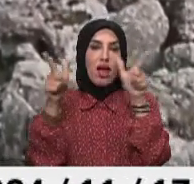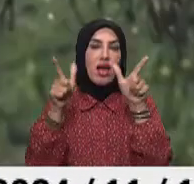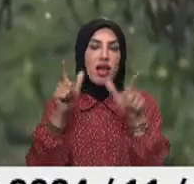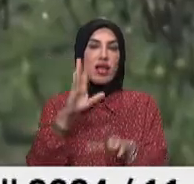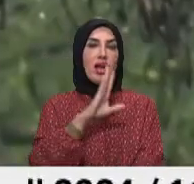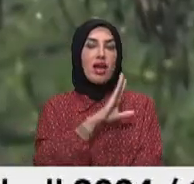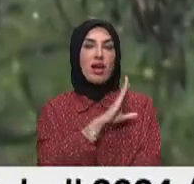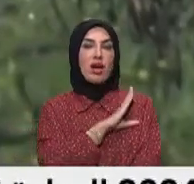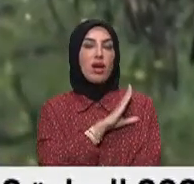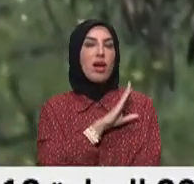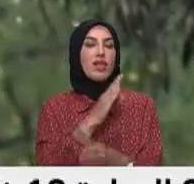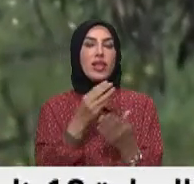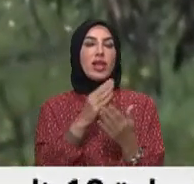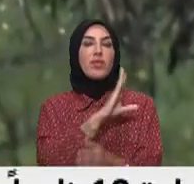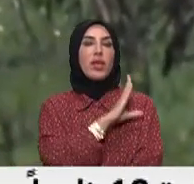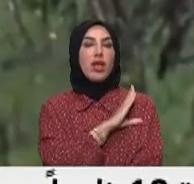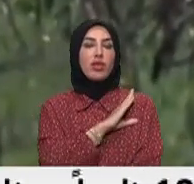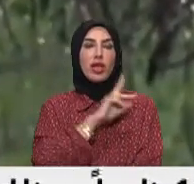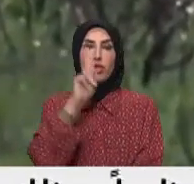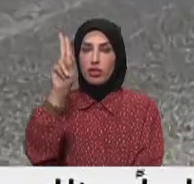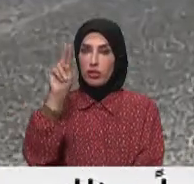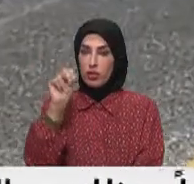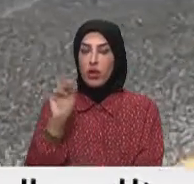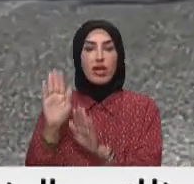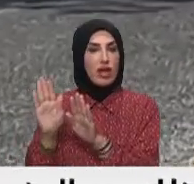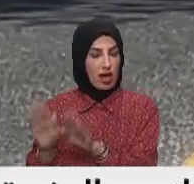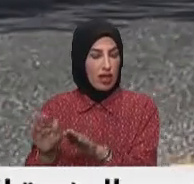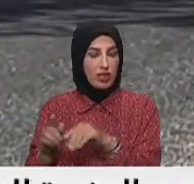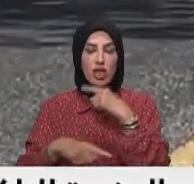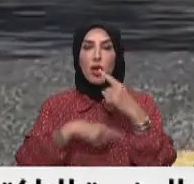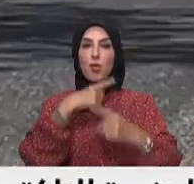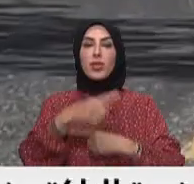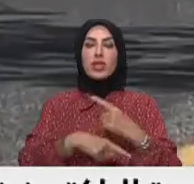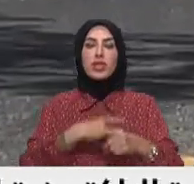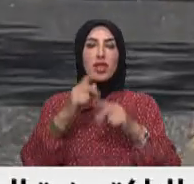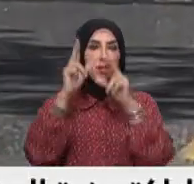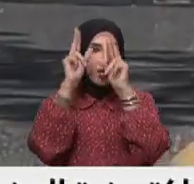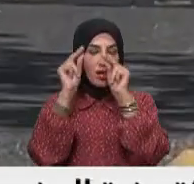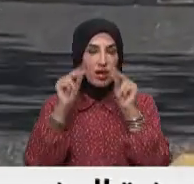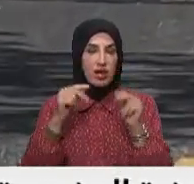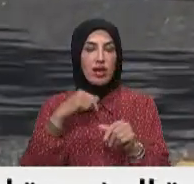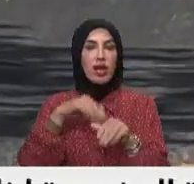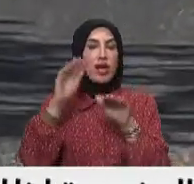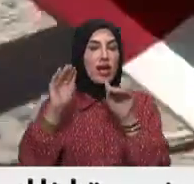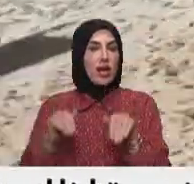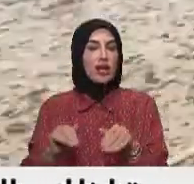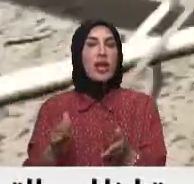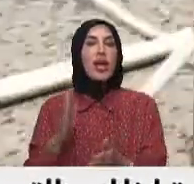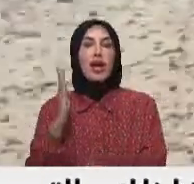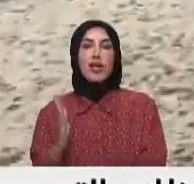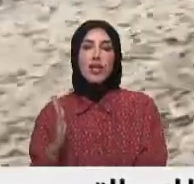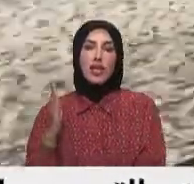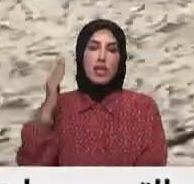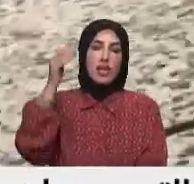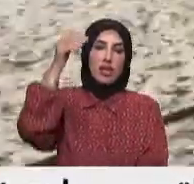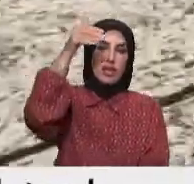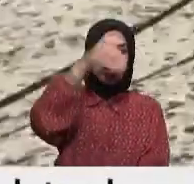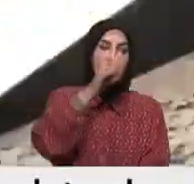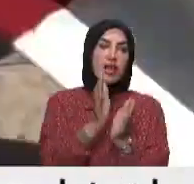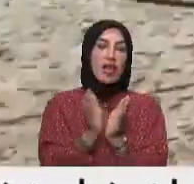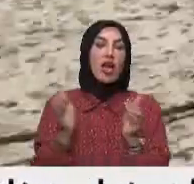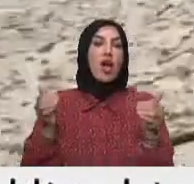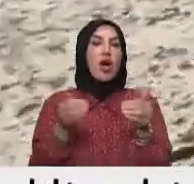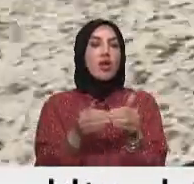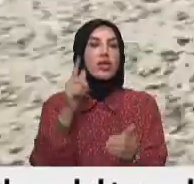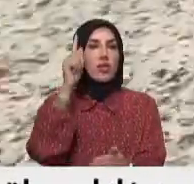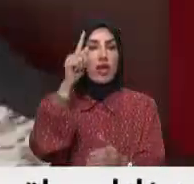اليونيفيل التي أصرت على البقاء في مواقعها في بيان لها اليوم أن صاروخاً أطلقه على الأرجح حزب الله أو